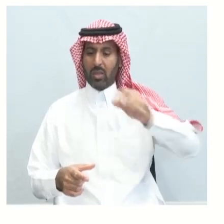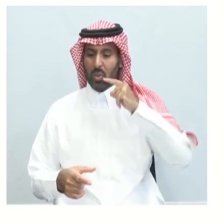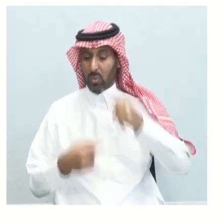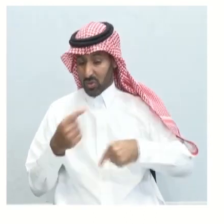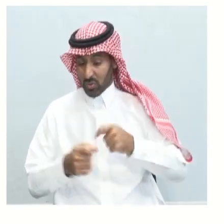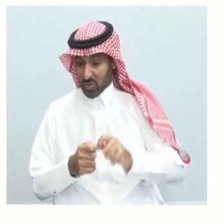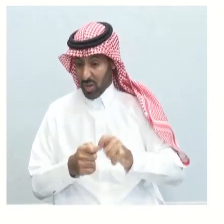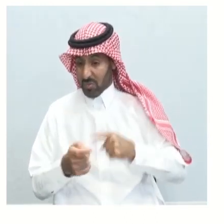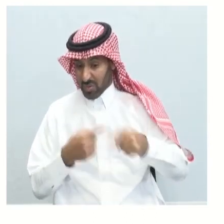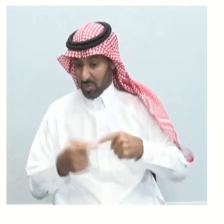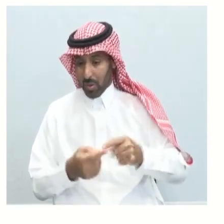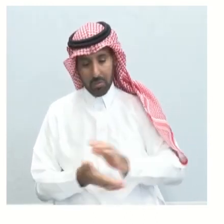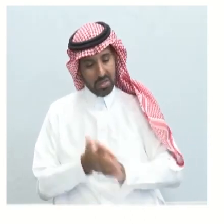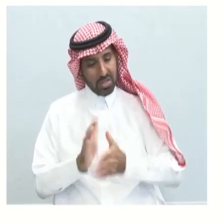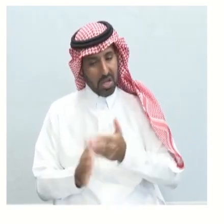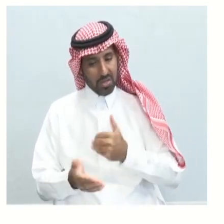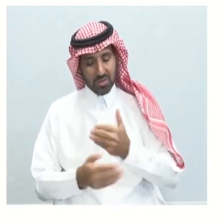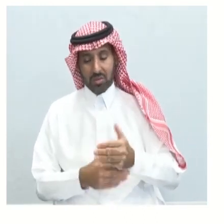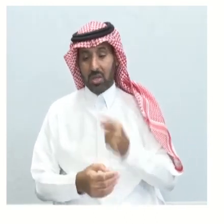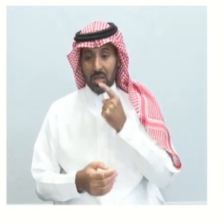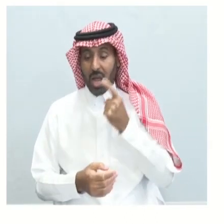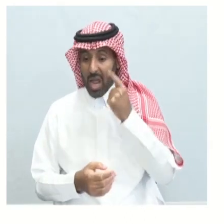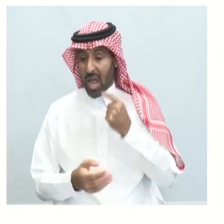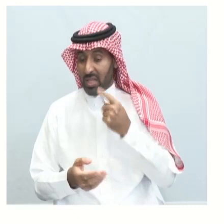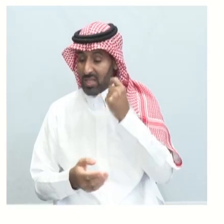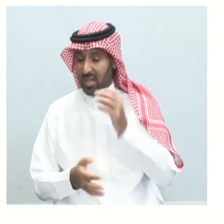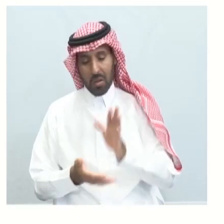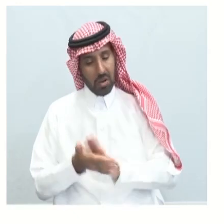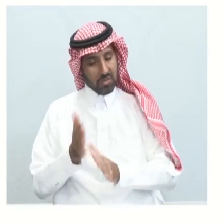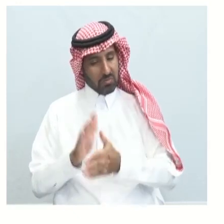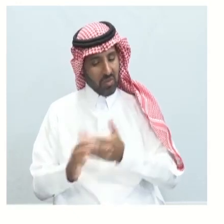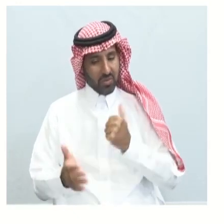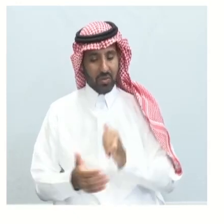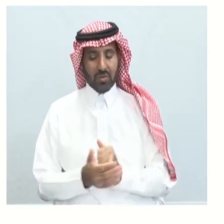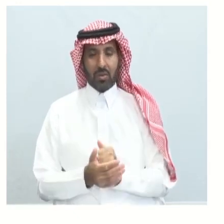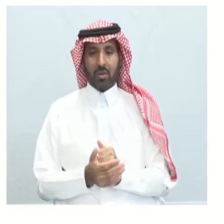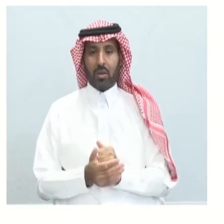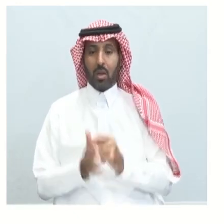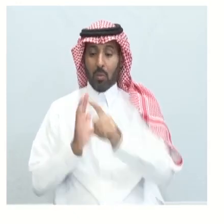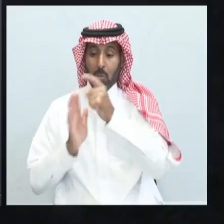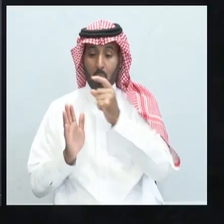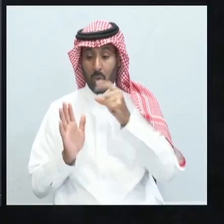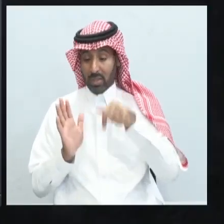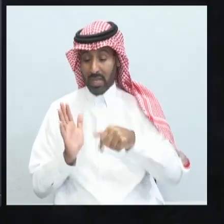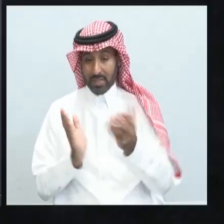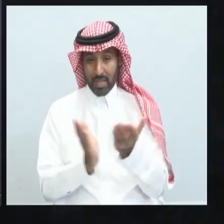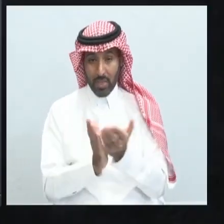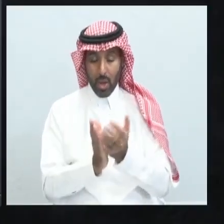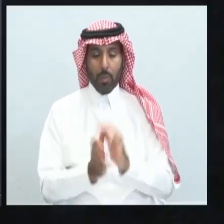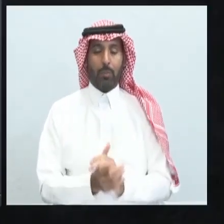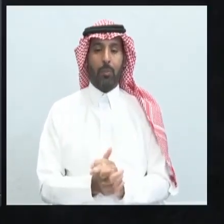الكميه المتاحه منه ولا تتجدد خلال حياه الانسان في موضوعنا لهذا اليوم اعزائي